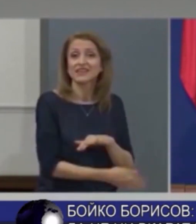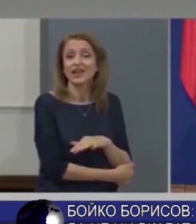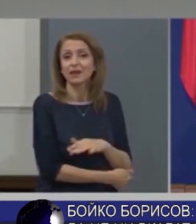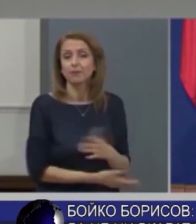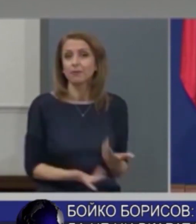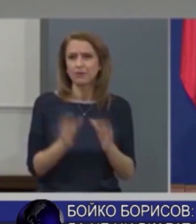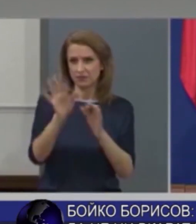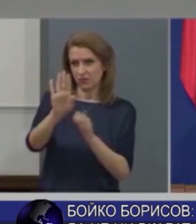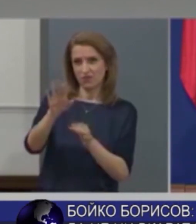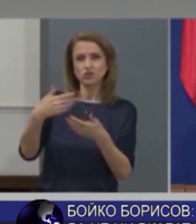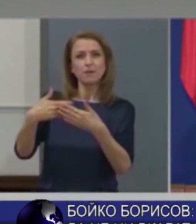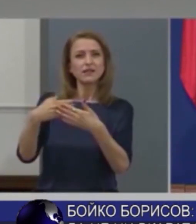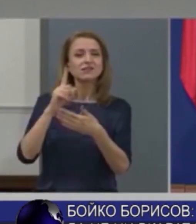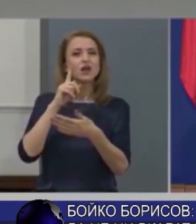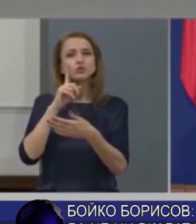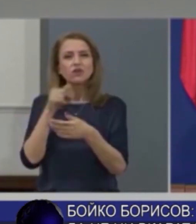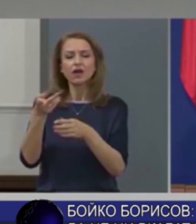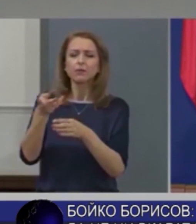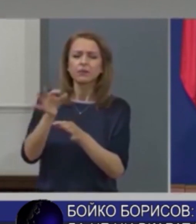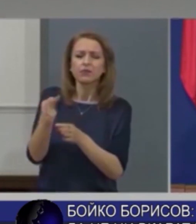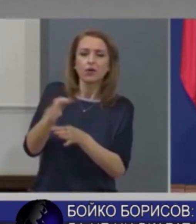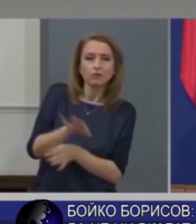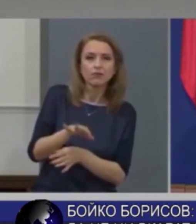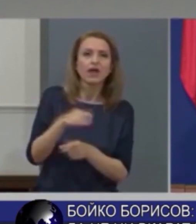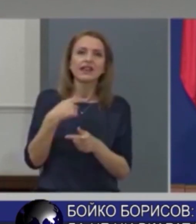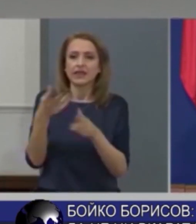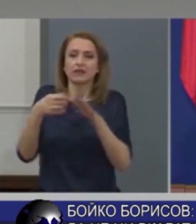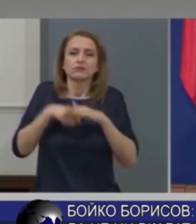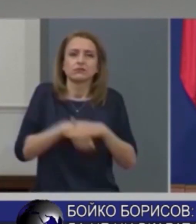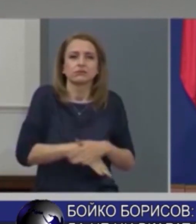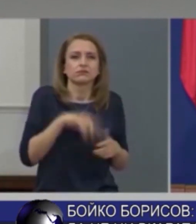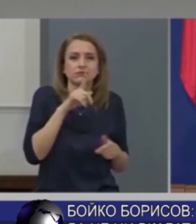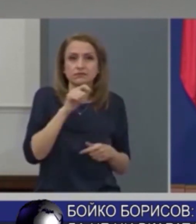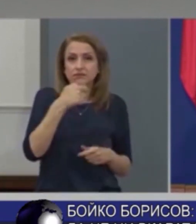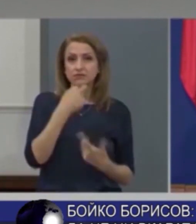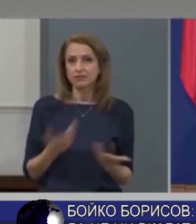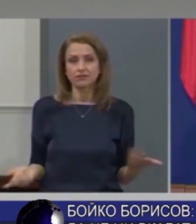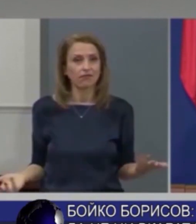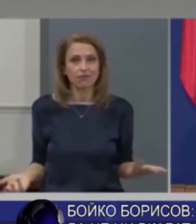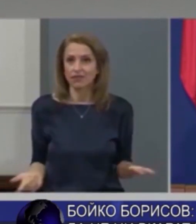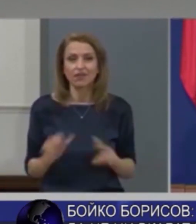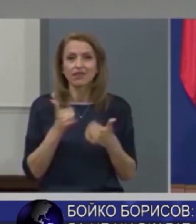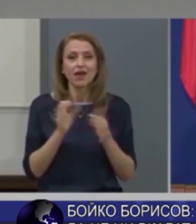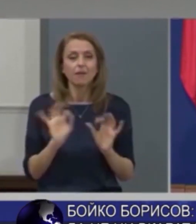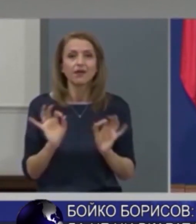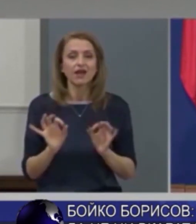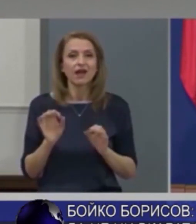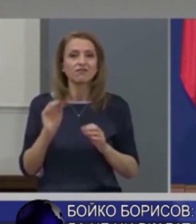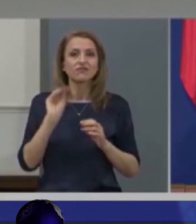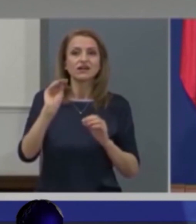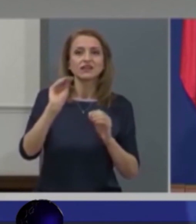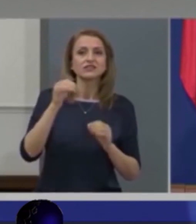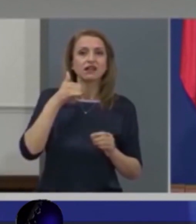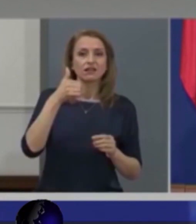умре близък и някой да го скрие. Министър-председателят допълни, че ще се срещне с патриарха и владиците относно